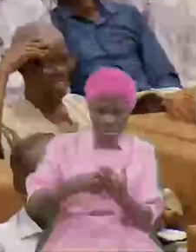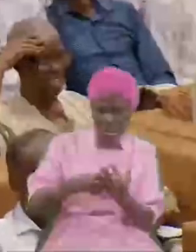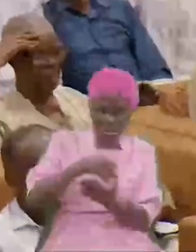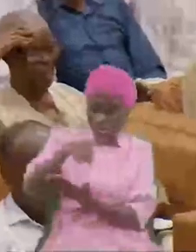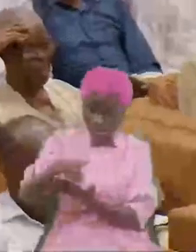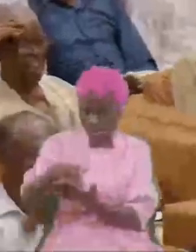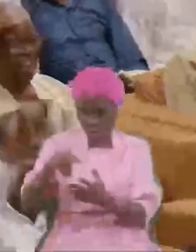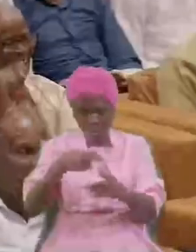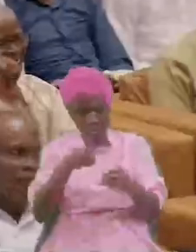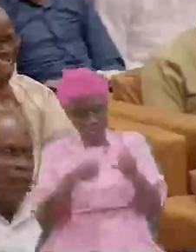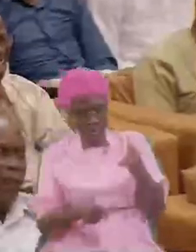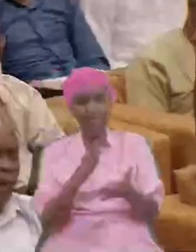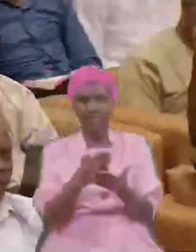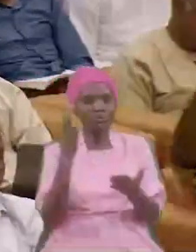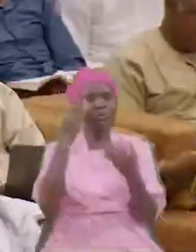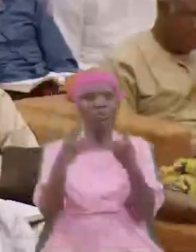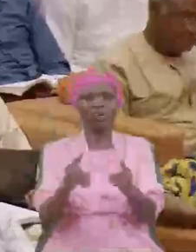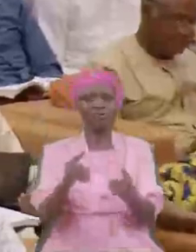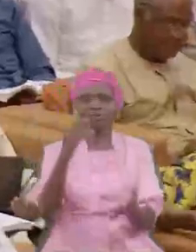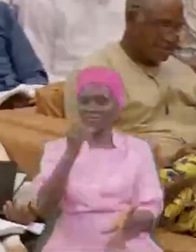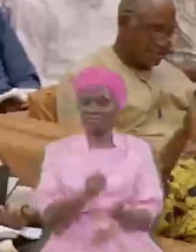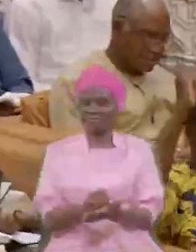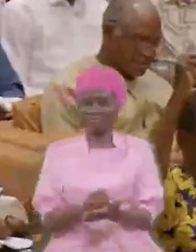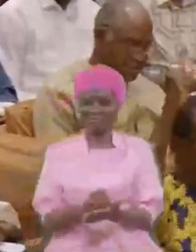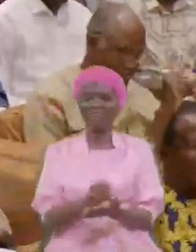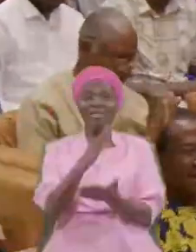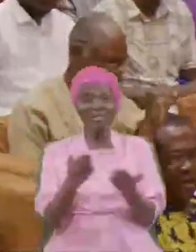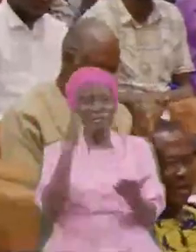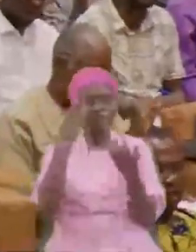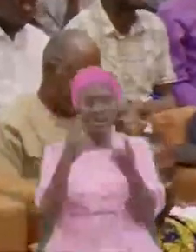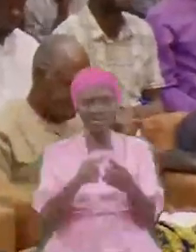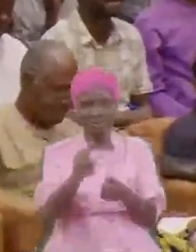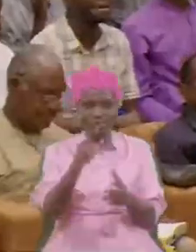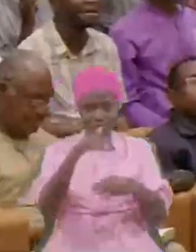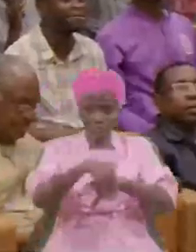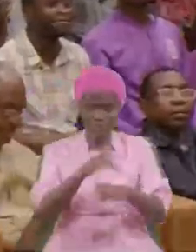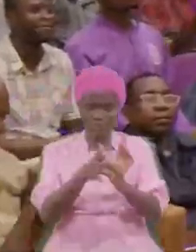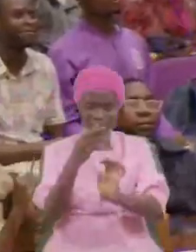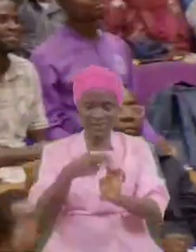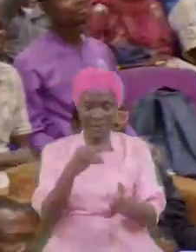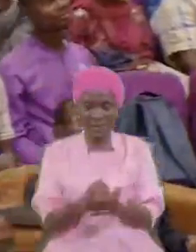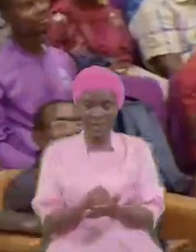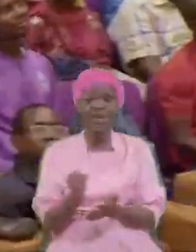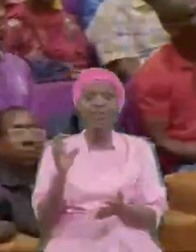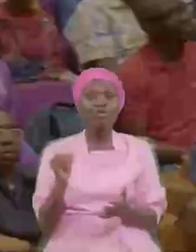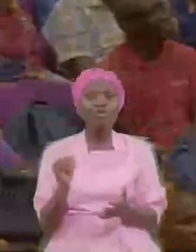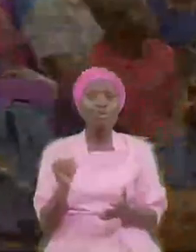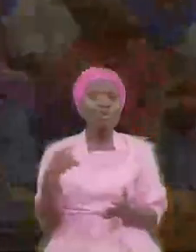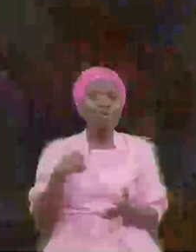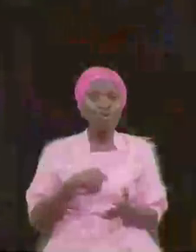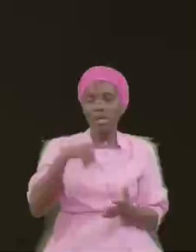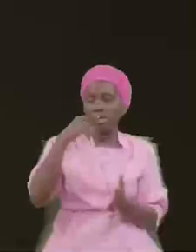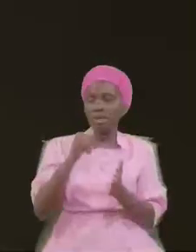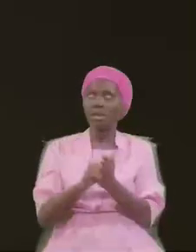va se passer. Et quelque chose va vous arriver ce jour. Et puis nous avons dit, au